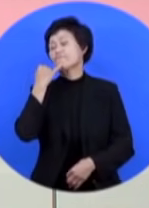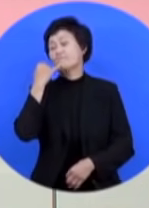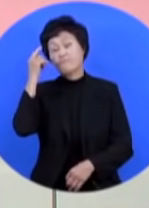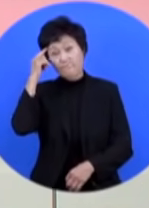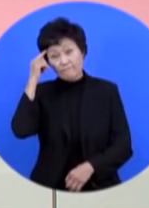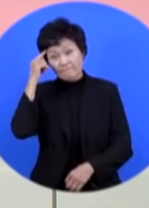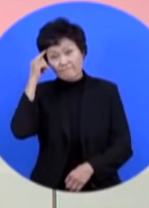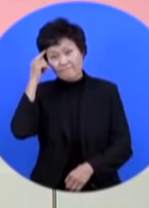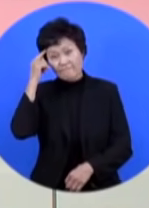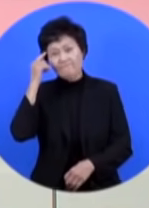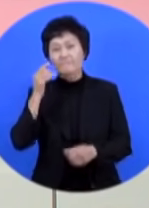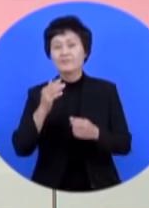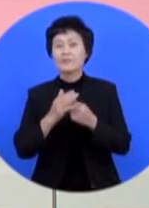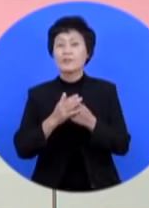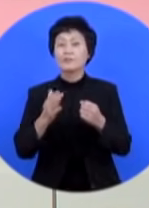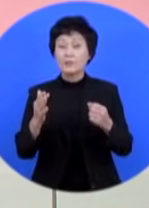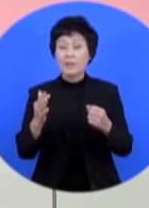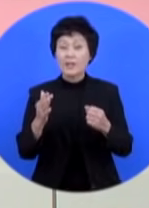때문에 예.